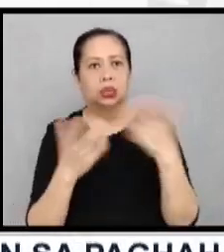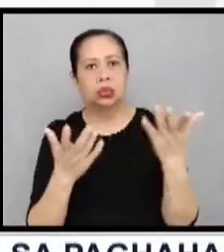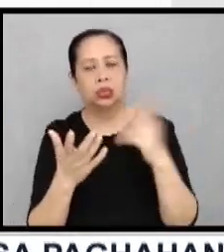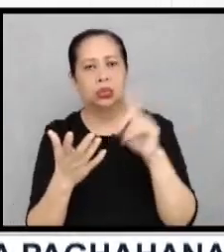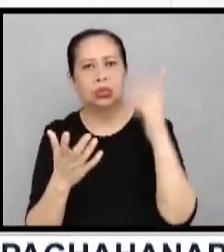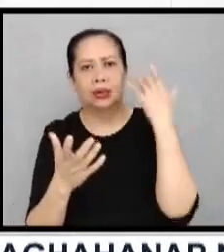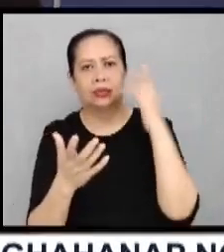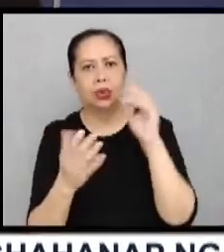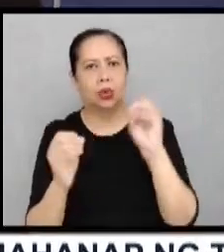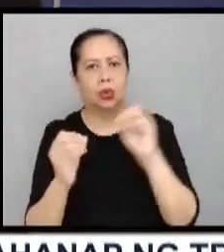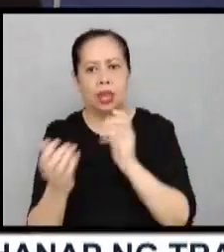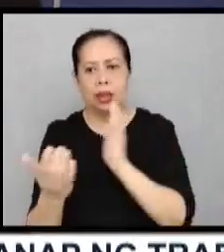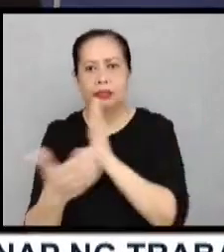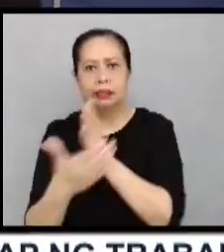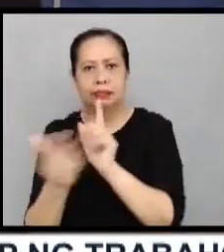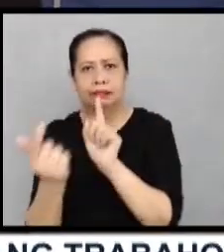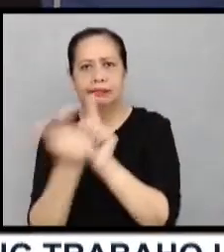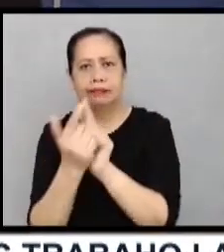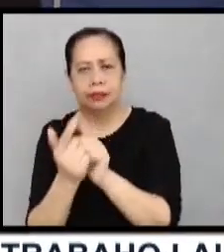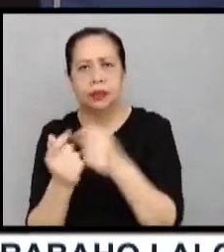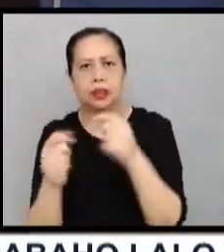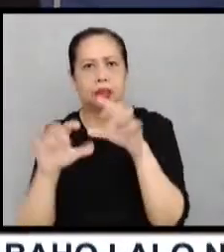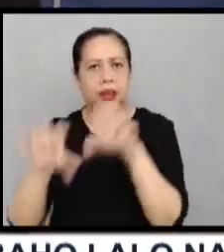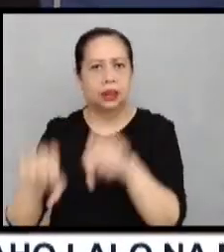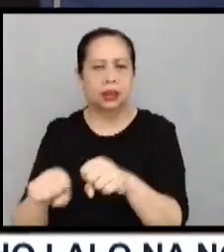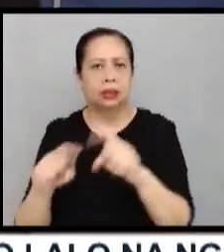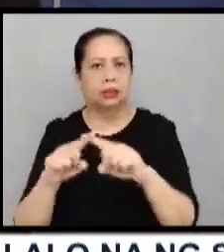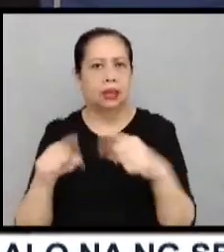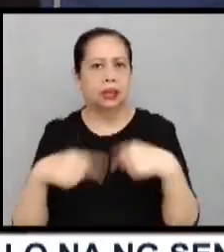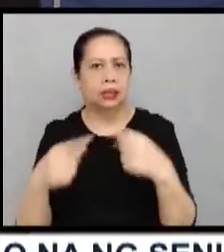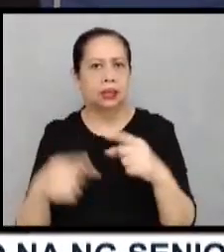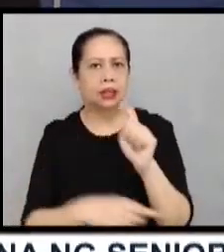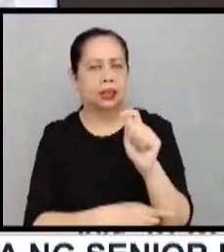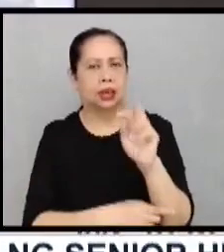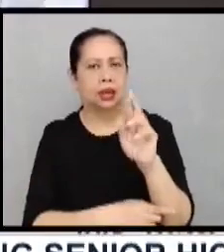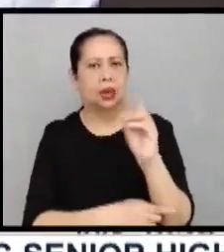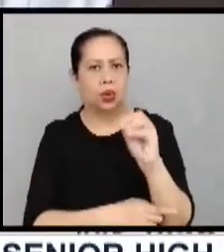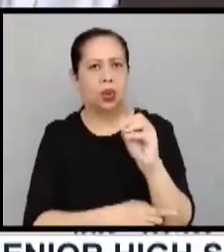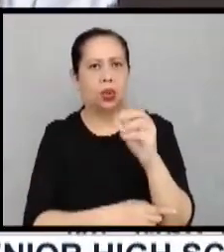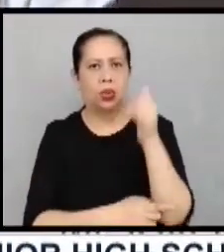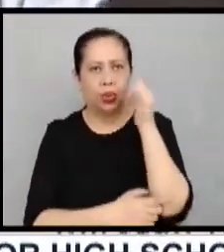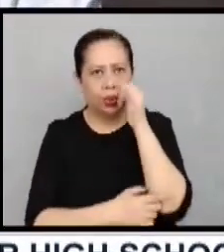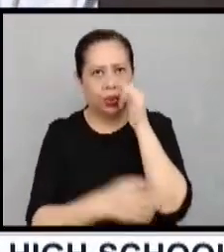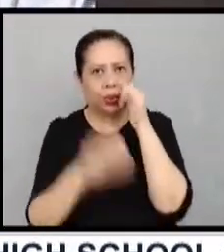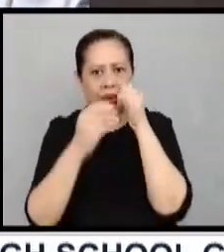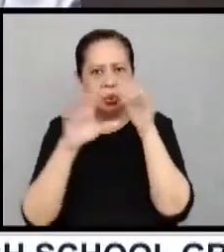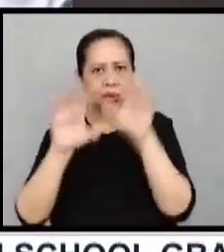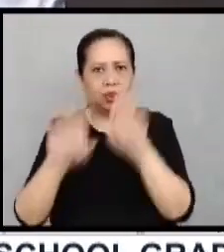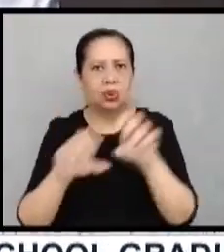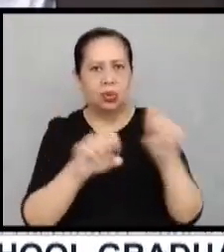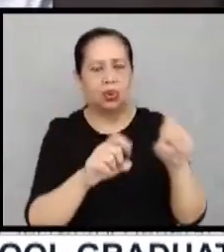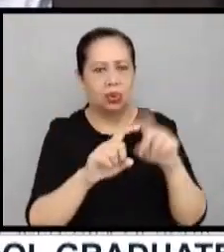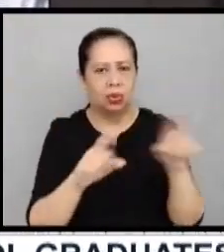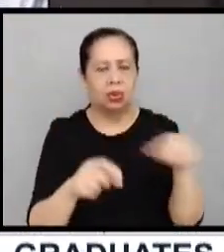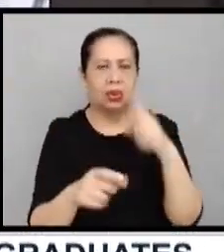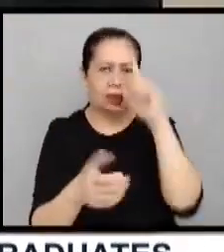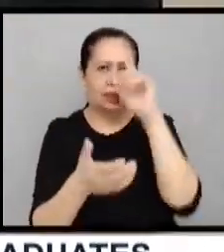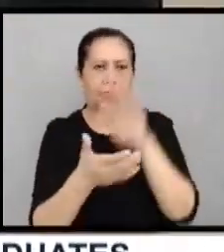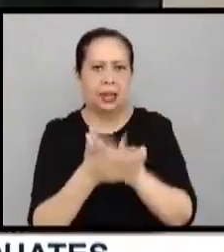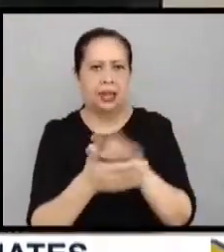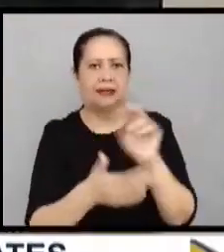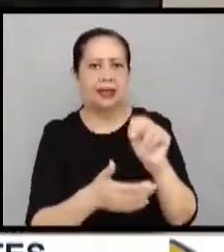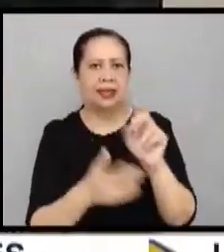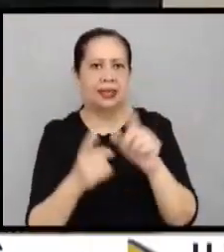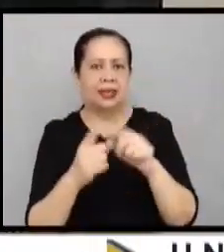noong August 2022. Pero habang umiiral pa ang TRO ng NCAP sa Supreme Court, naniniwala naman si Bautista na kinakailangan